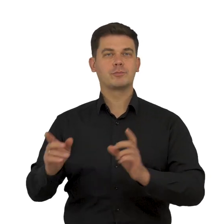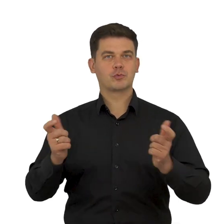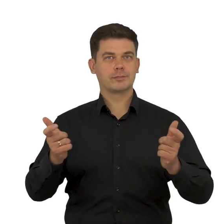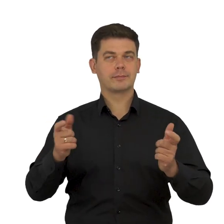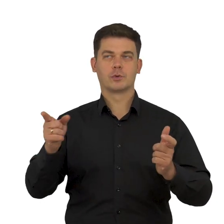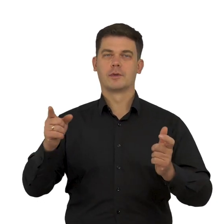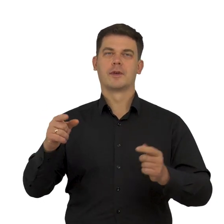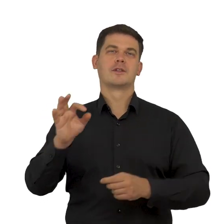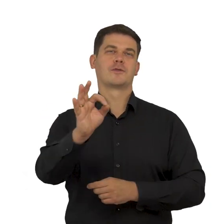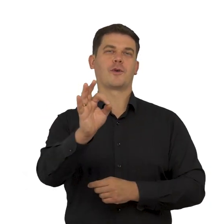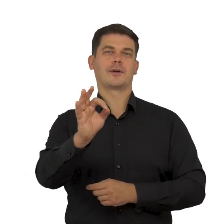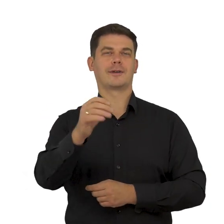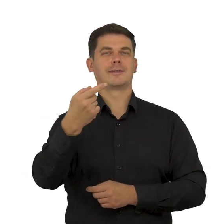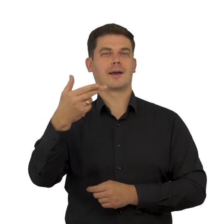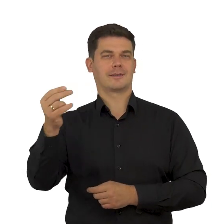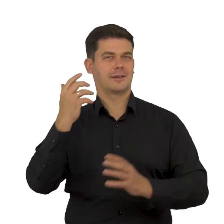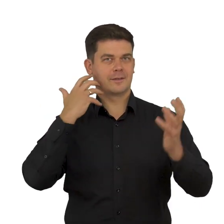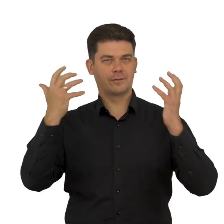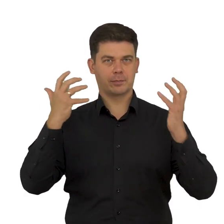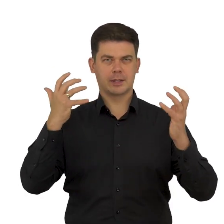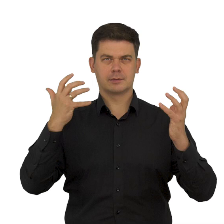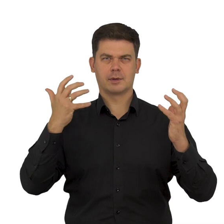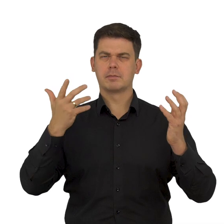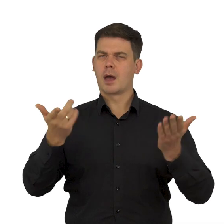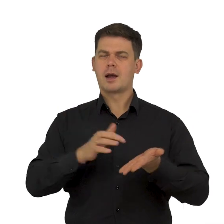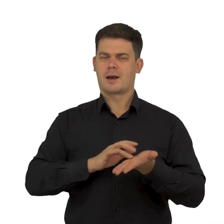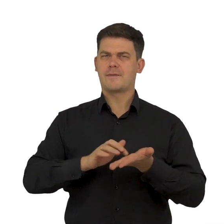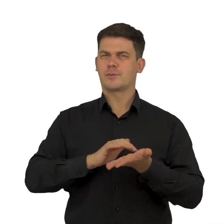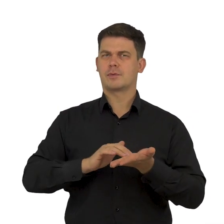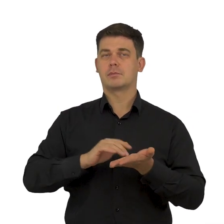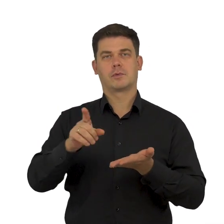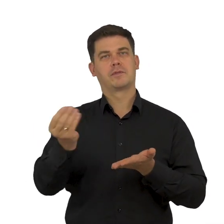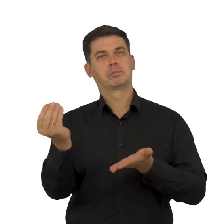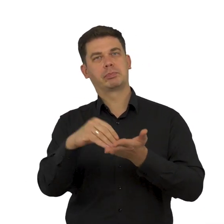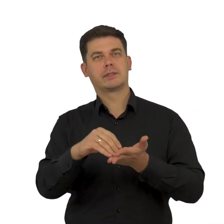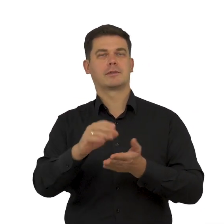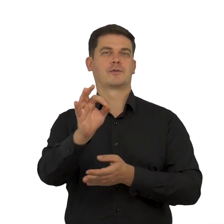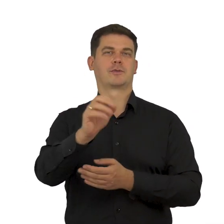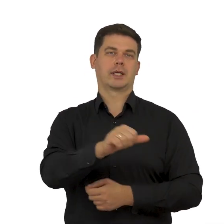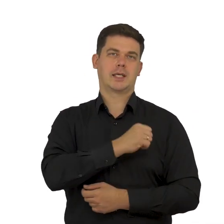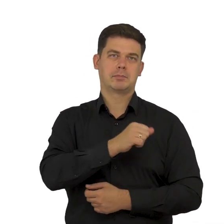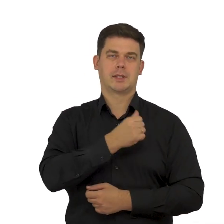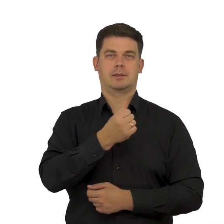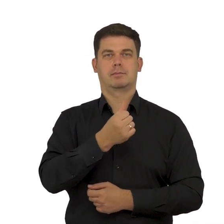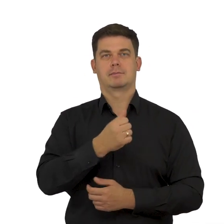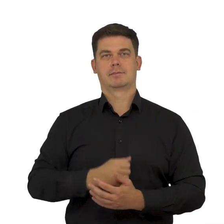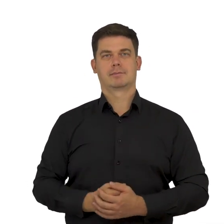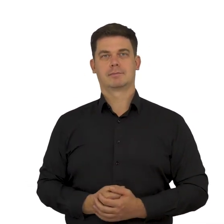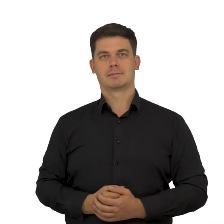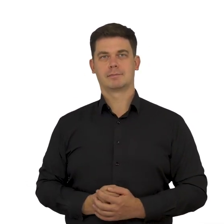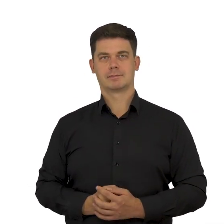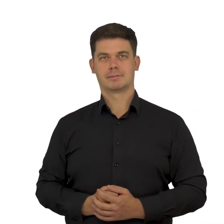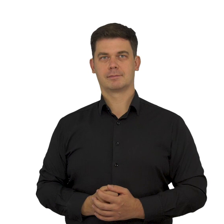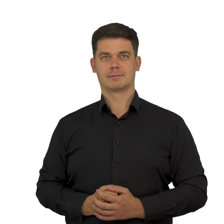Następny krok to podanie swoich danych. Korzystając z klawiatury telefonu, wpisujemy swoje imię